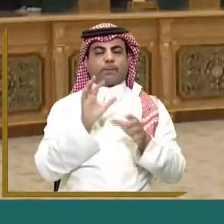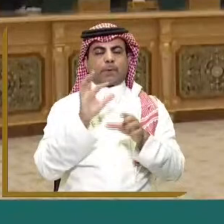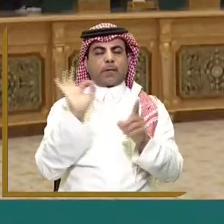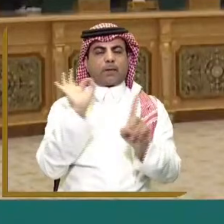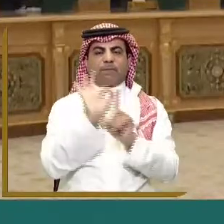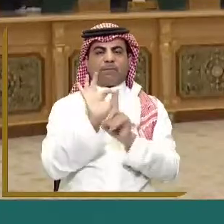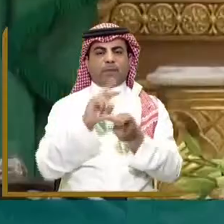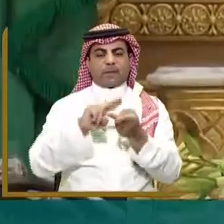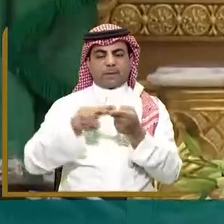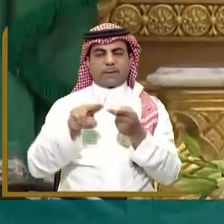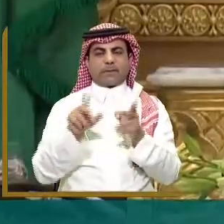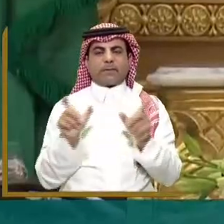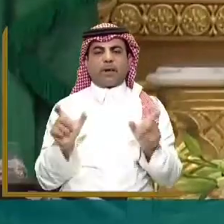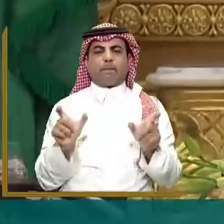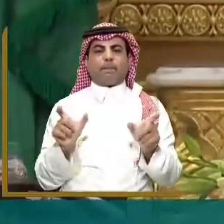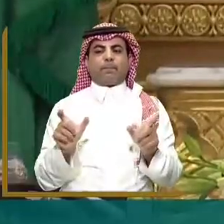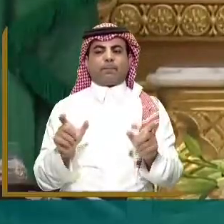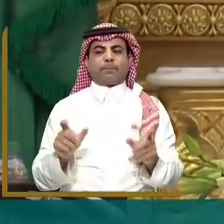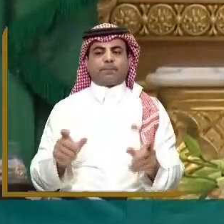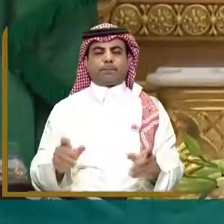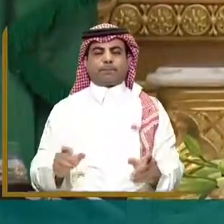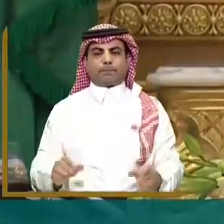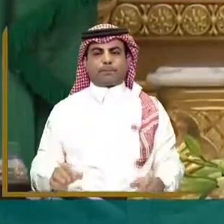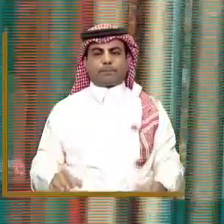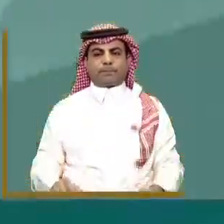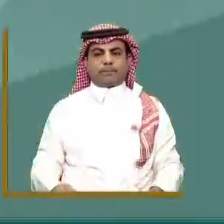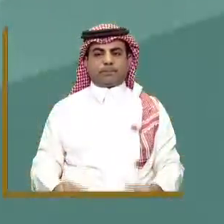العدواني بما يحفظ الأمن.